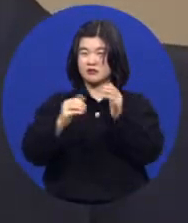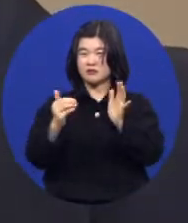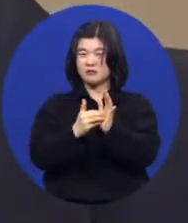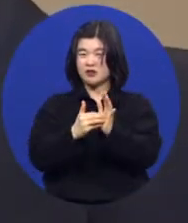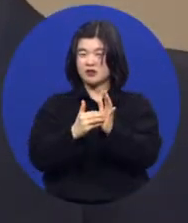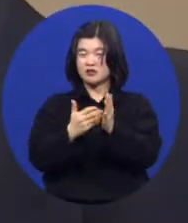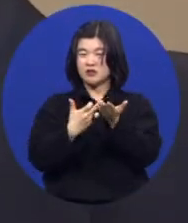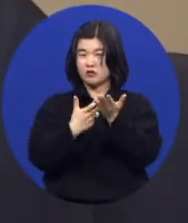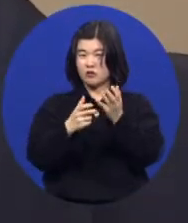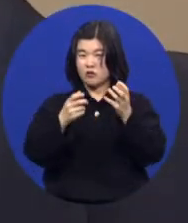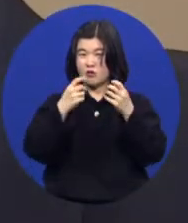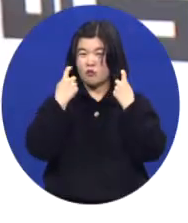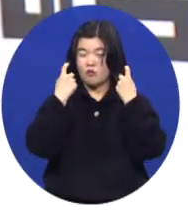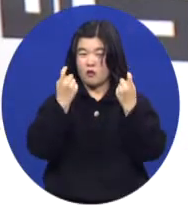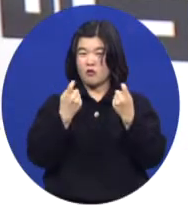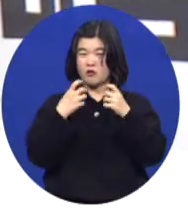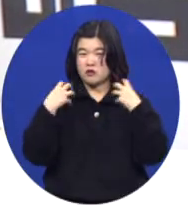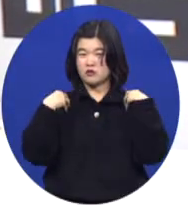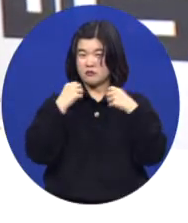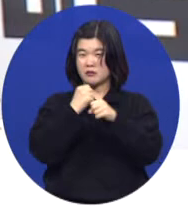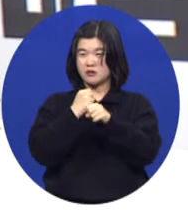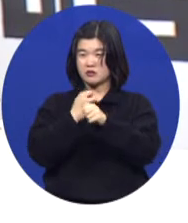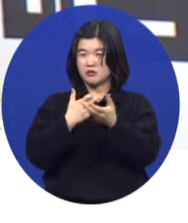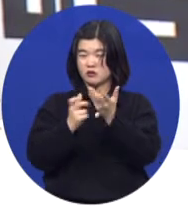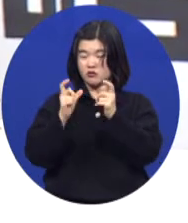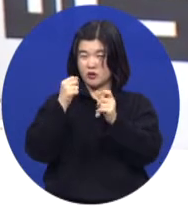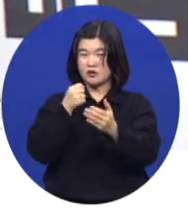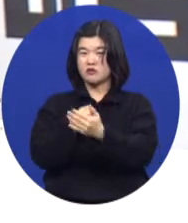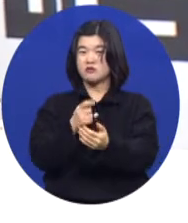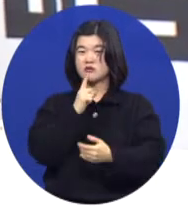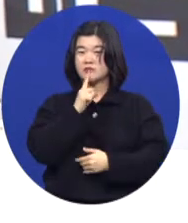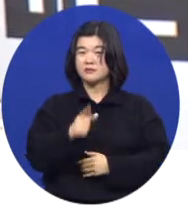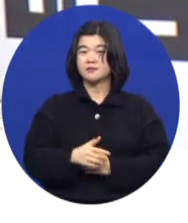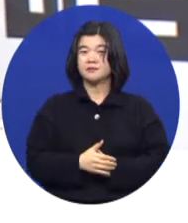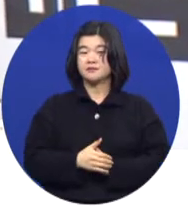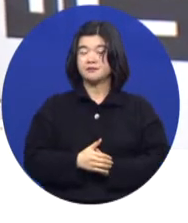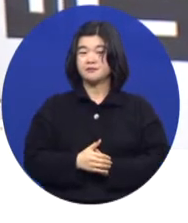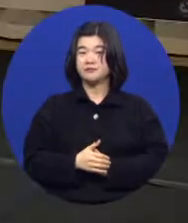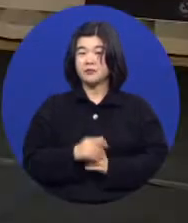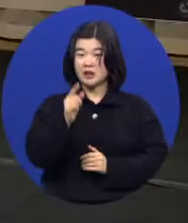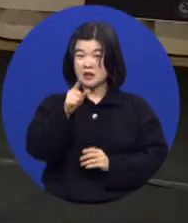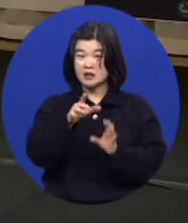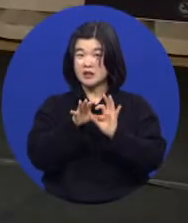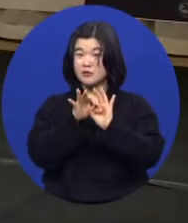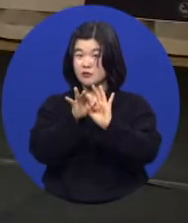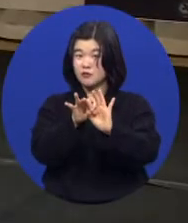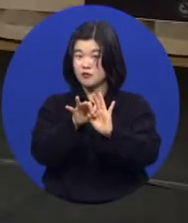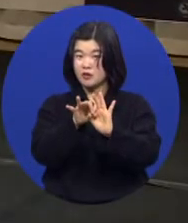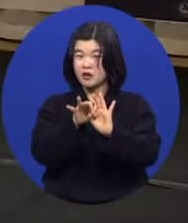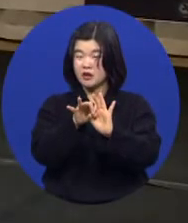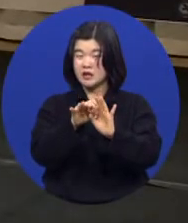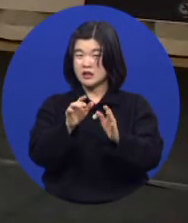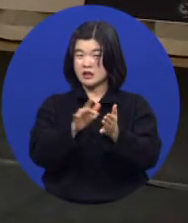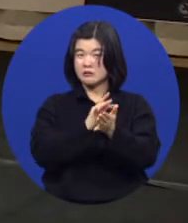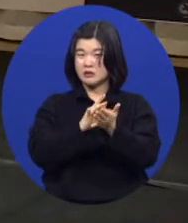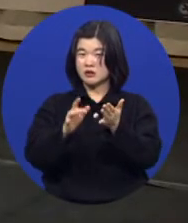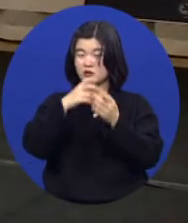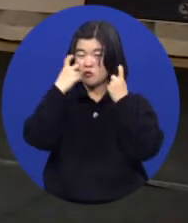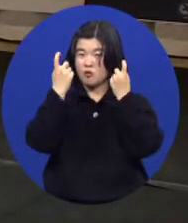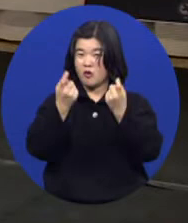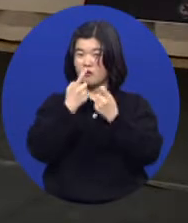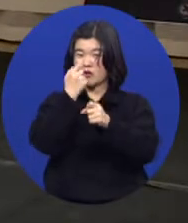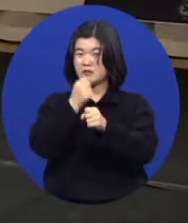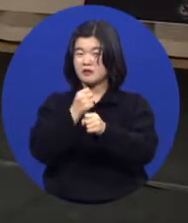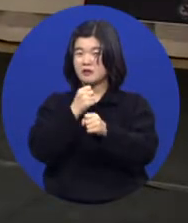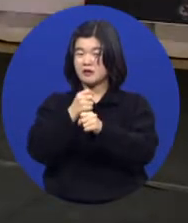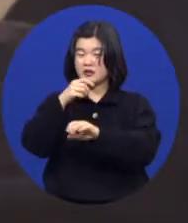산하에 관광청을 만들고 이를 제주에 배치하겠다는 겁니다. 이를 바탕으로 이른바 스마트 관광을